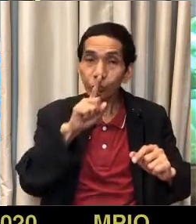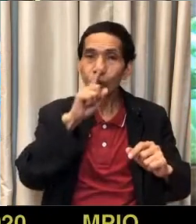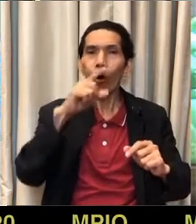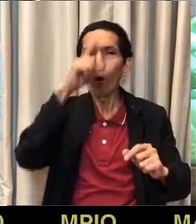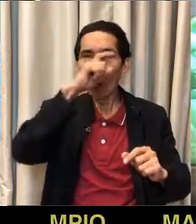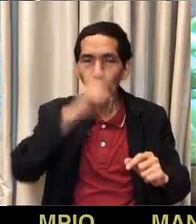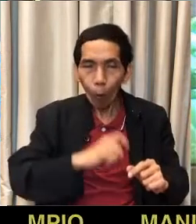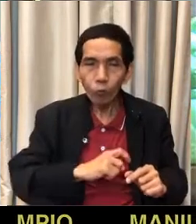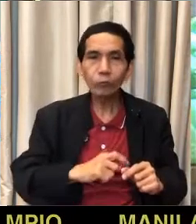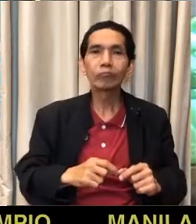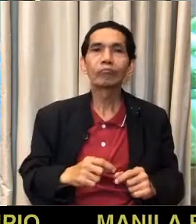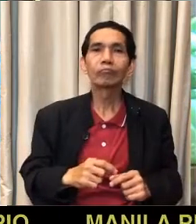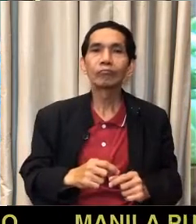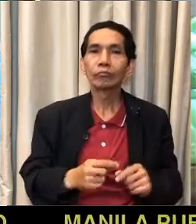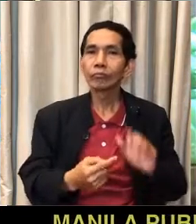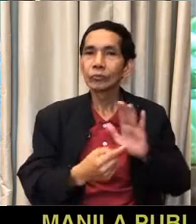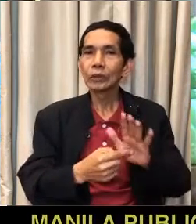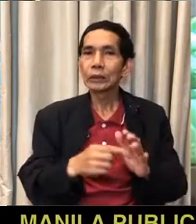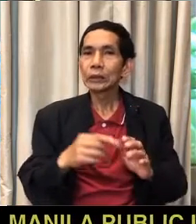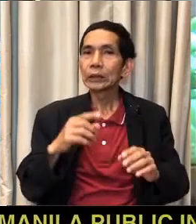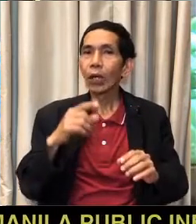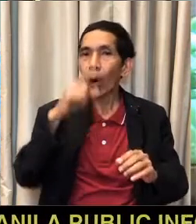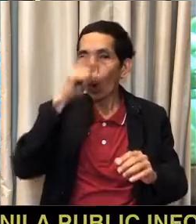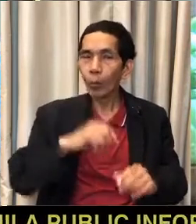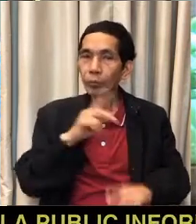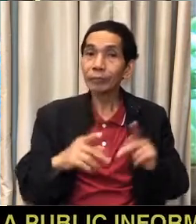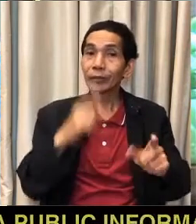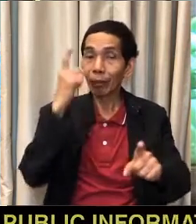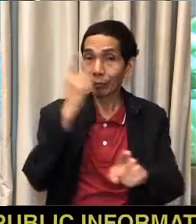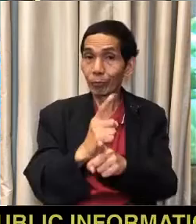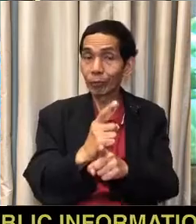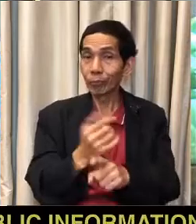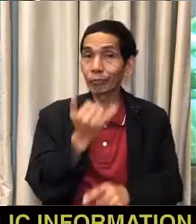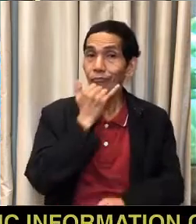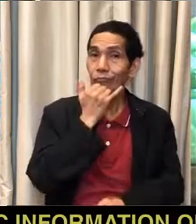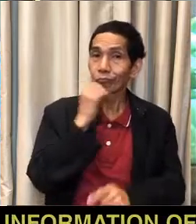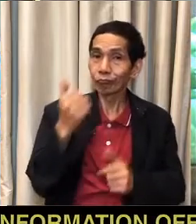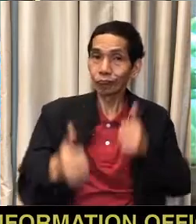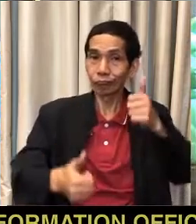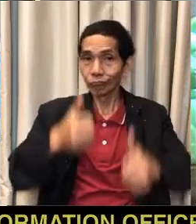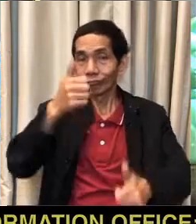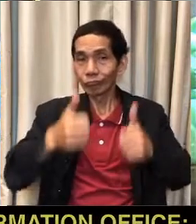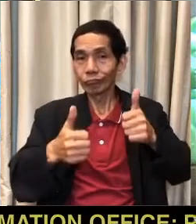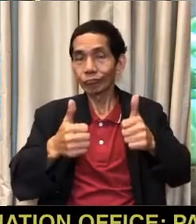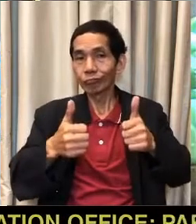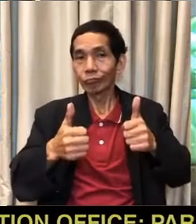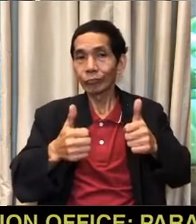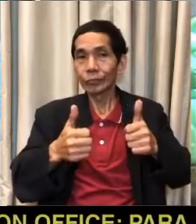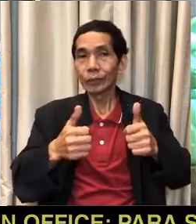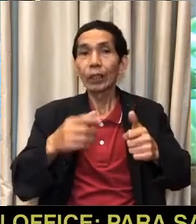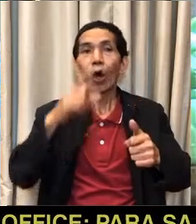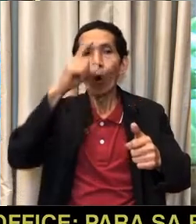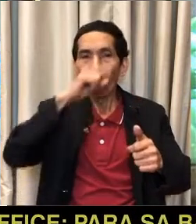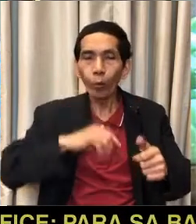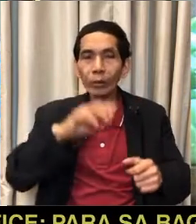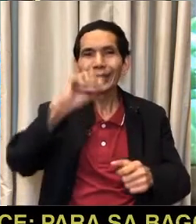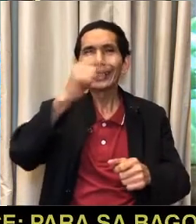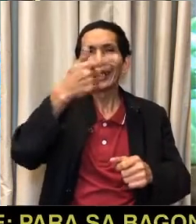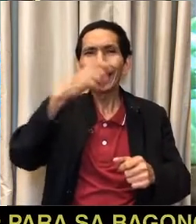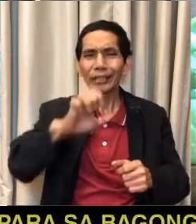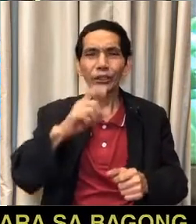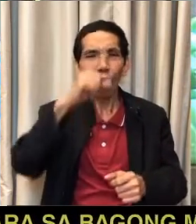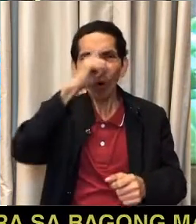edad. Senior citizen ka na. Tama mali? Yun naman talaga eh. Di ba? Edad ang base yan